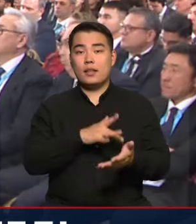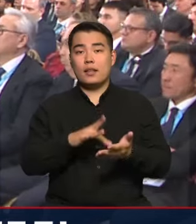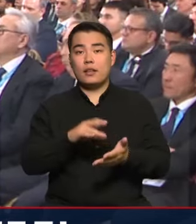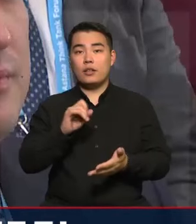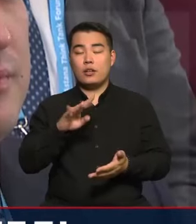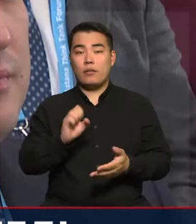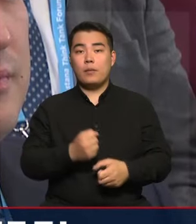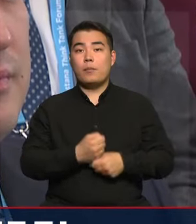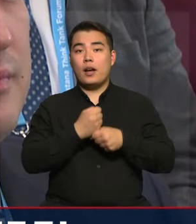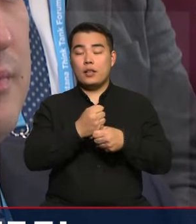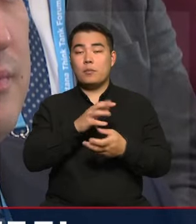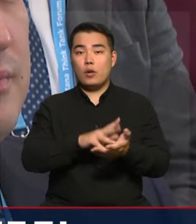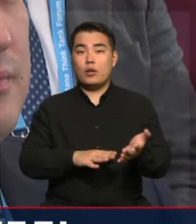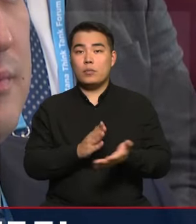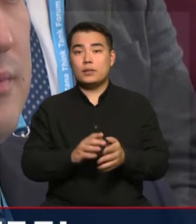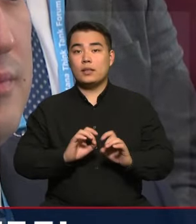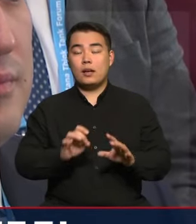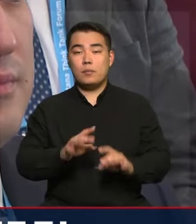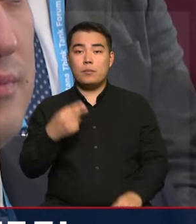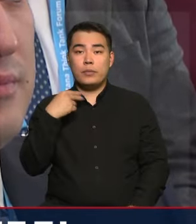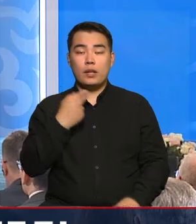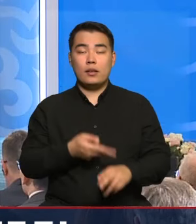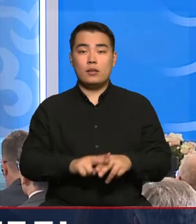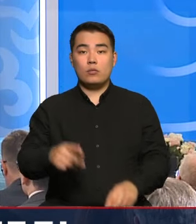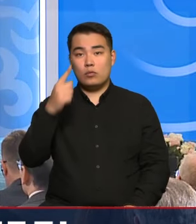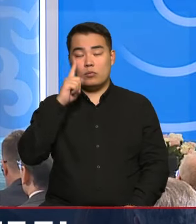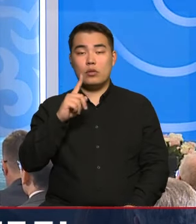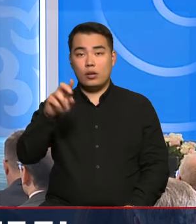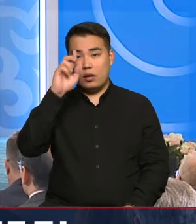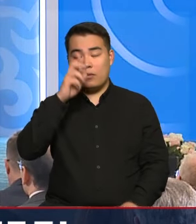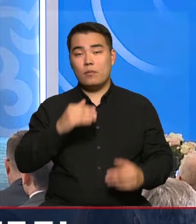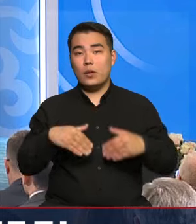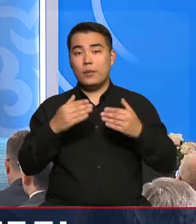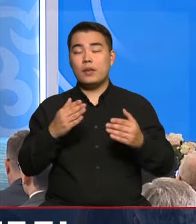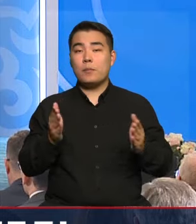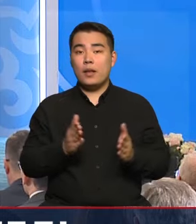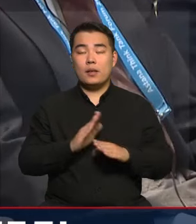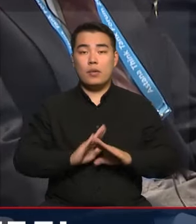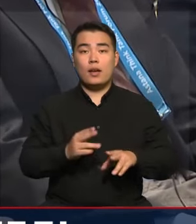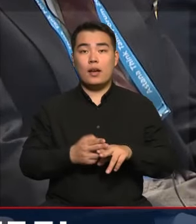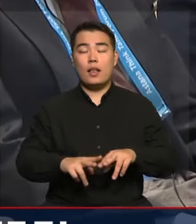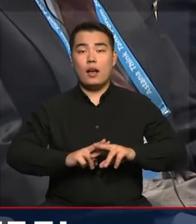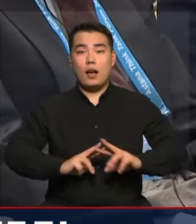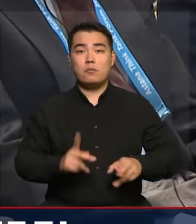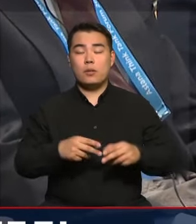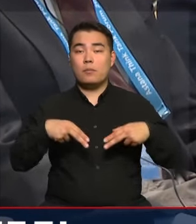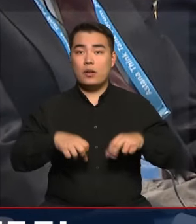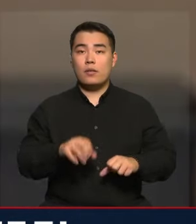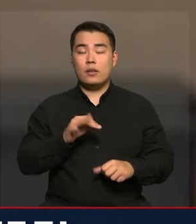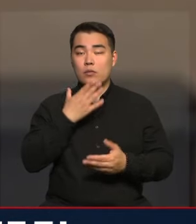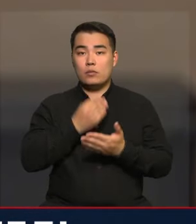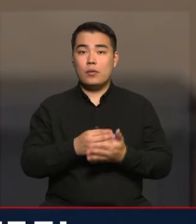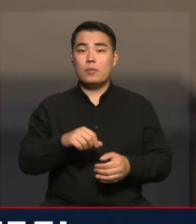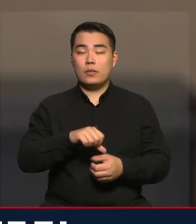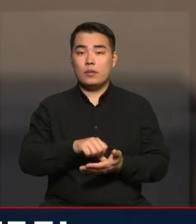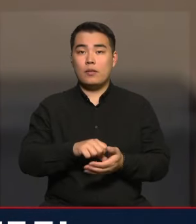мүддесін қорғауды жалғастыра беретінін жеткізді президент. Оның ойынша мемлекеттердің үлкен кішісі болмайды. Оларға жаһанды жақсарту үшін өз үлесін